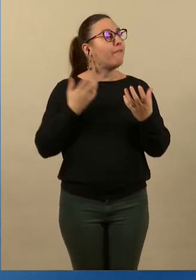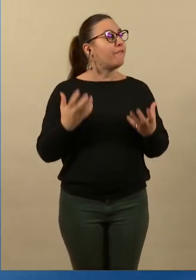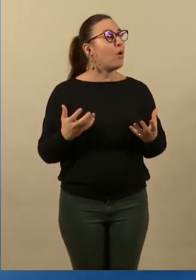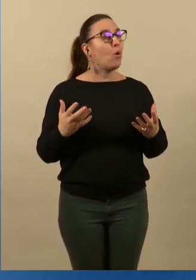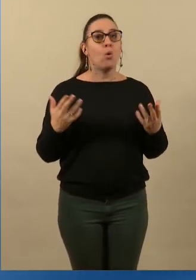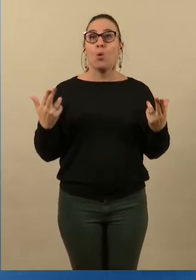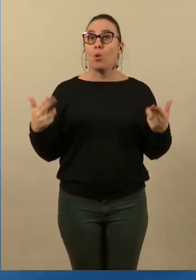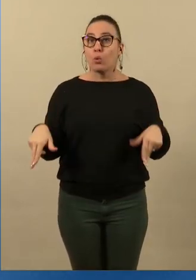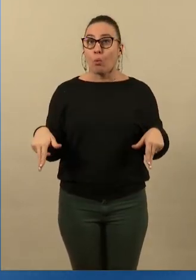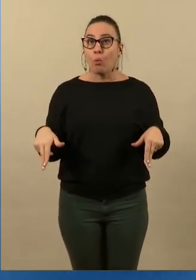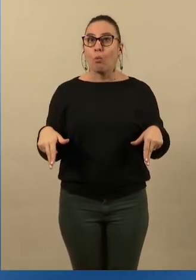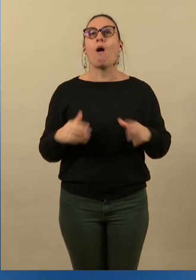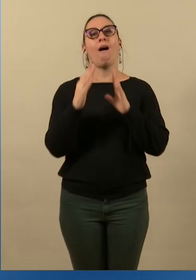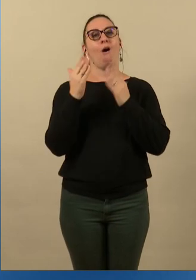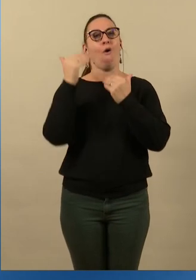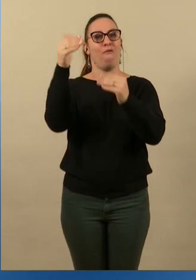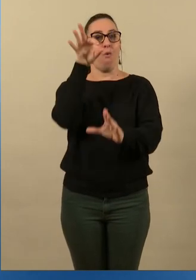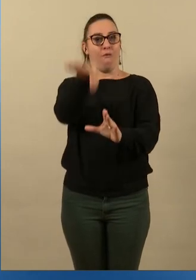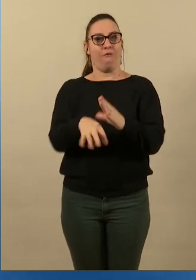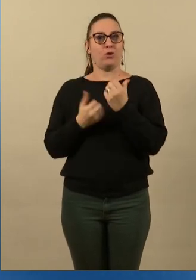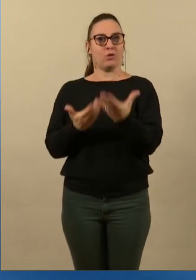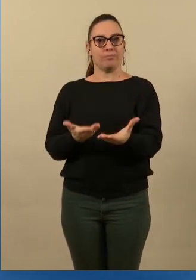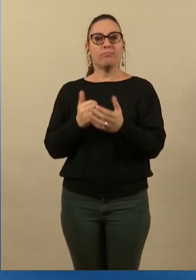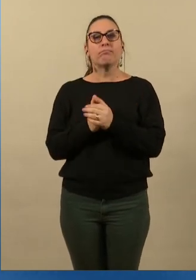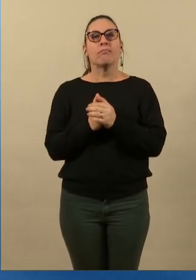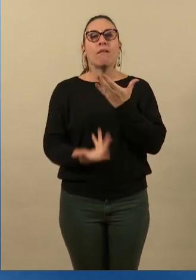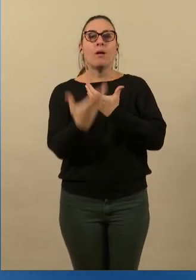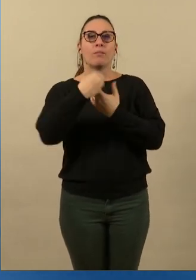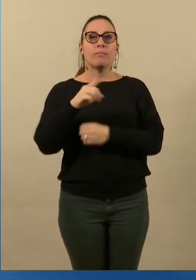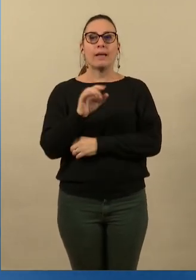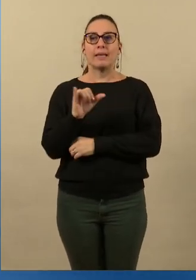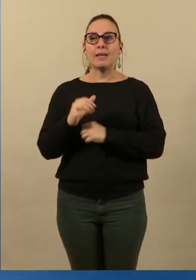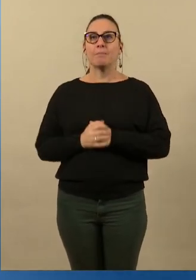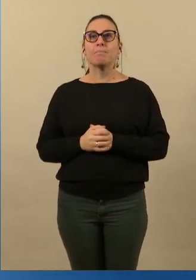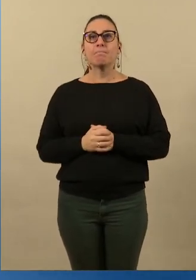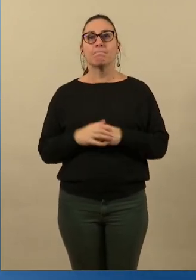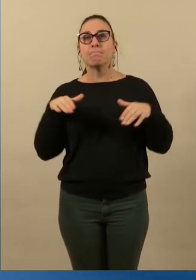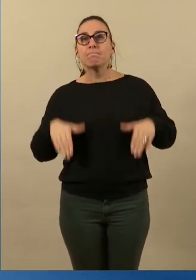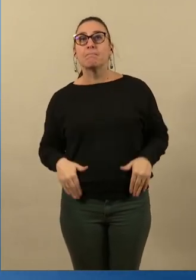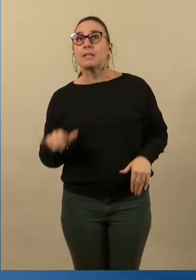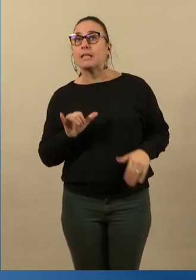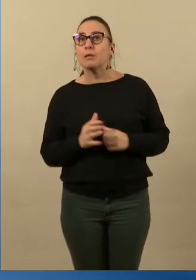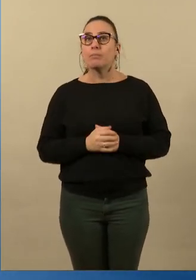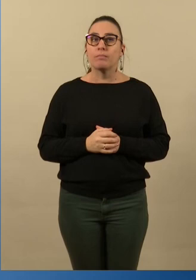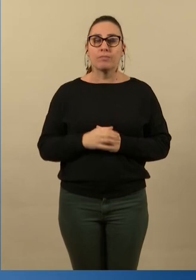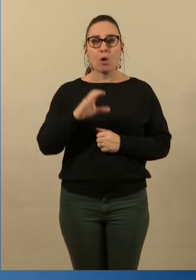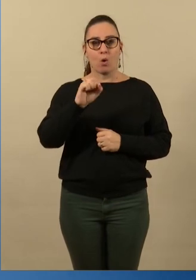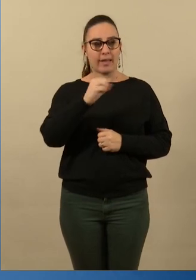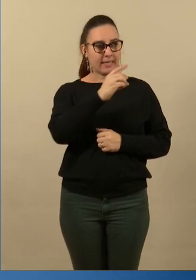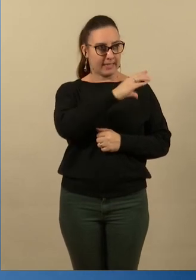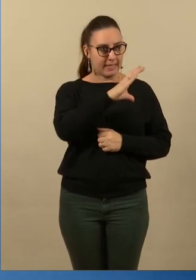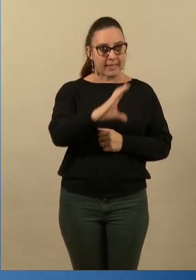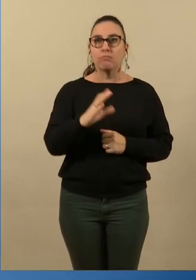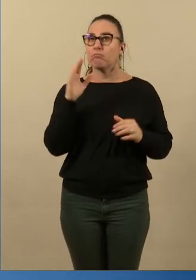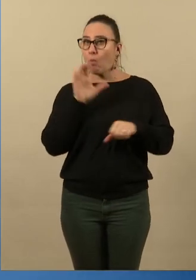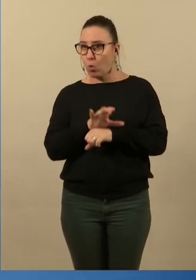non et ben je mets donc ce vœux au voix qui ne prend pas part au vote qui s'abstient osddc qui vote